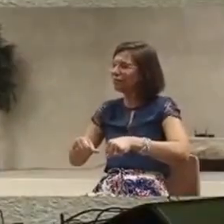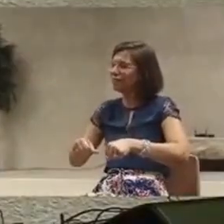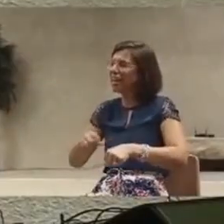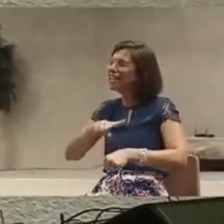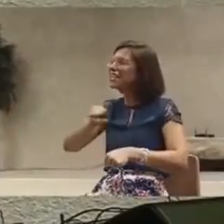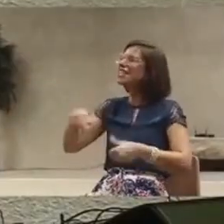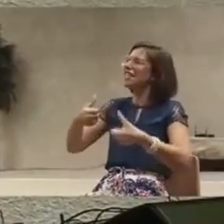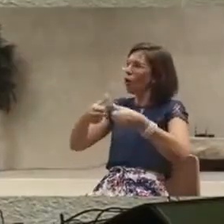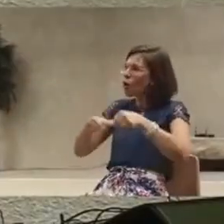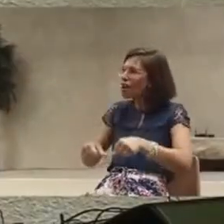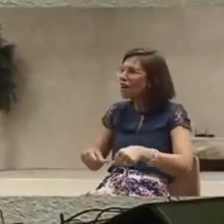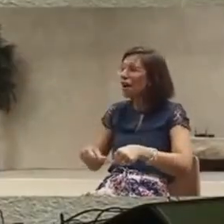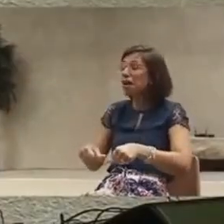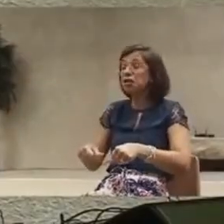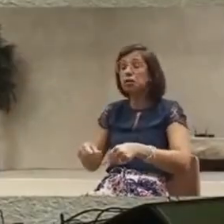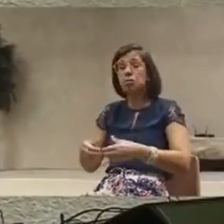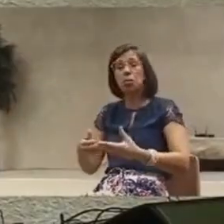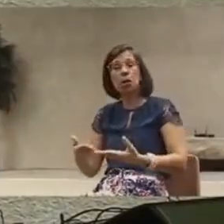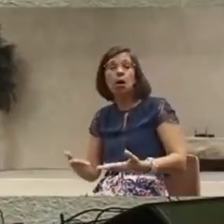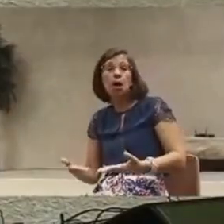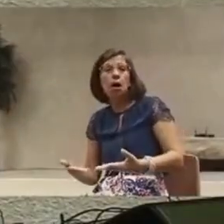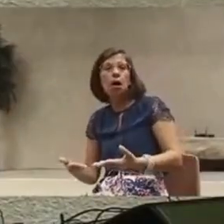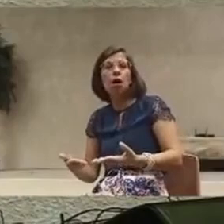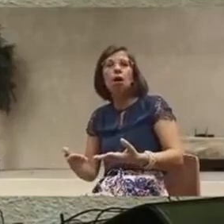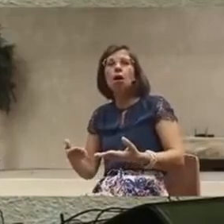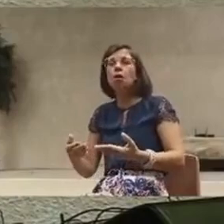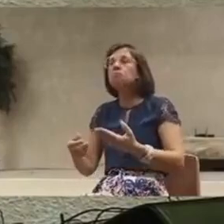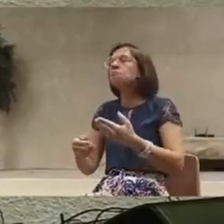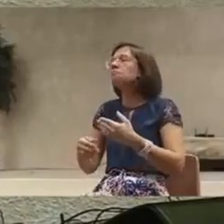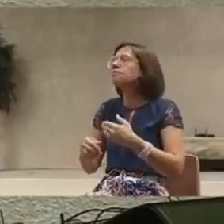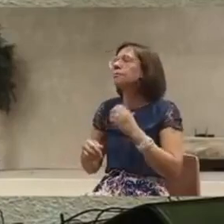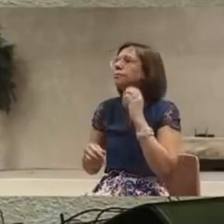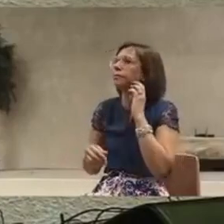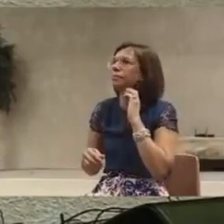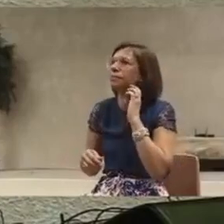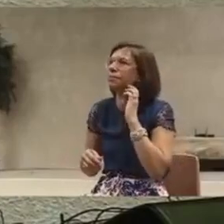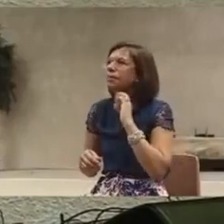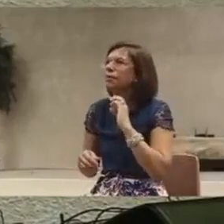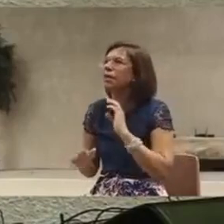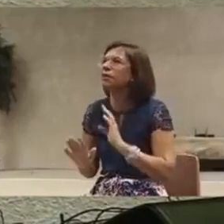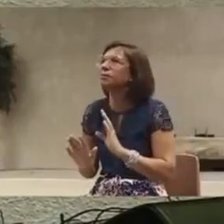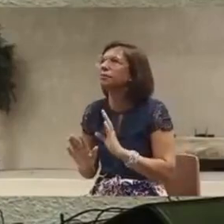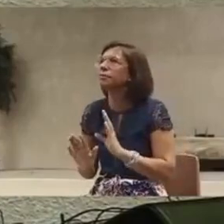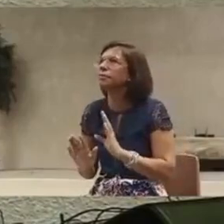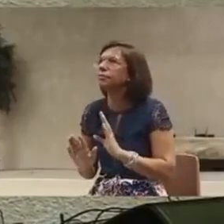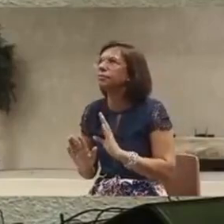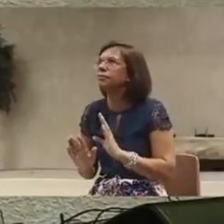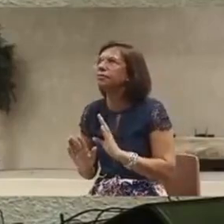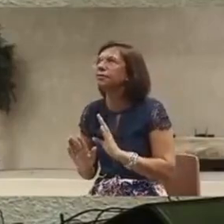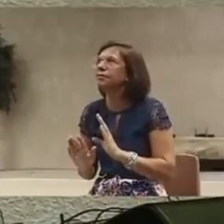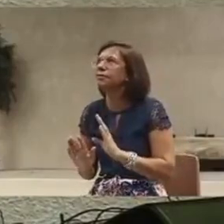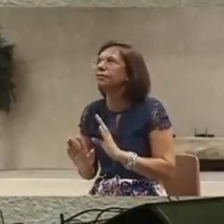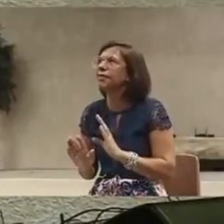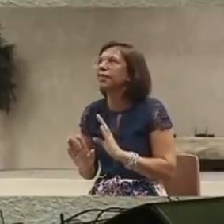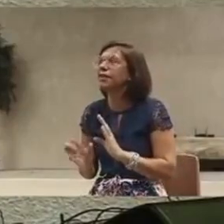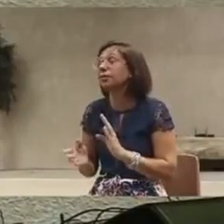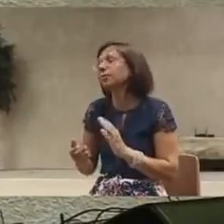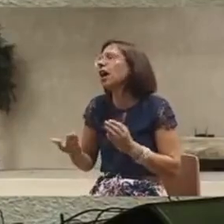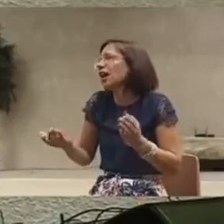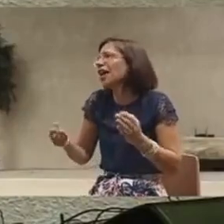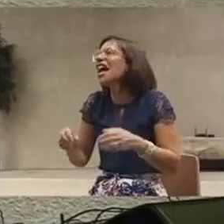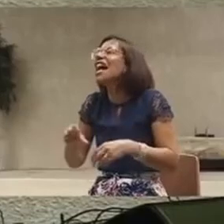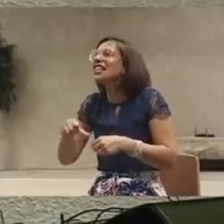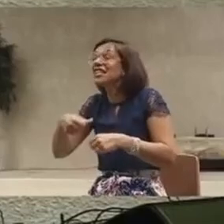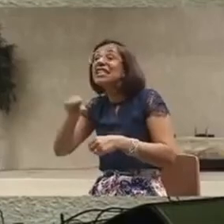une façon d'être naturelle, dans une façon charnelle, la Bible dit, si vous vivez selon la chair, vous allez